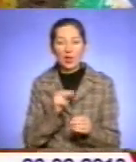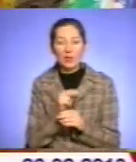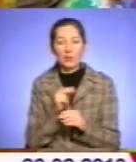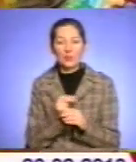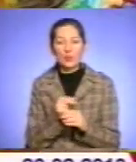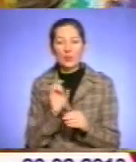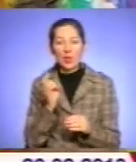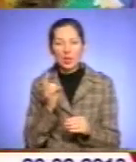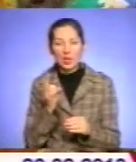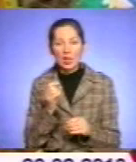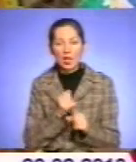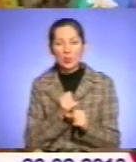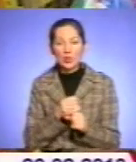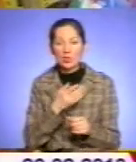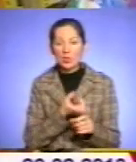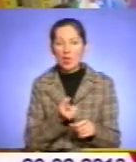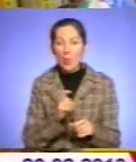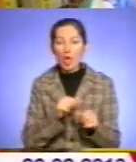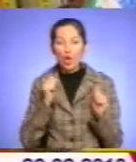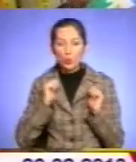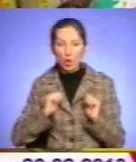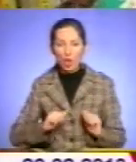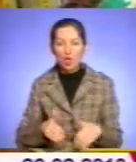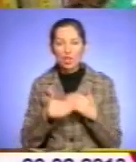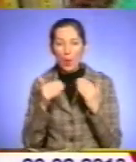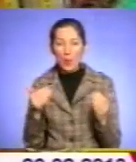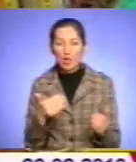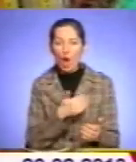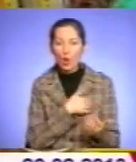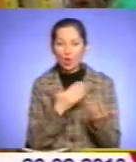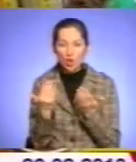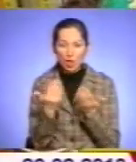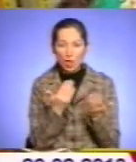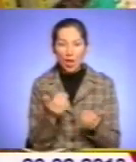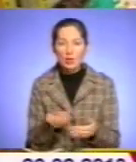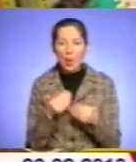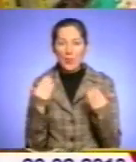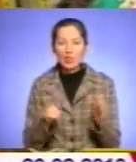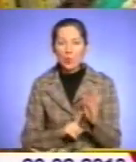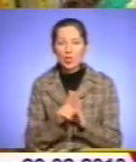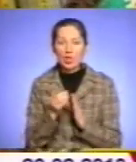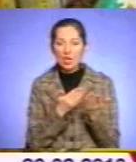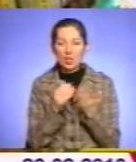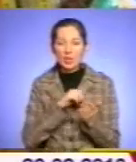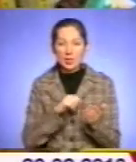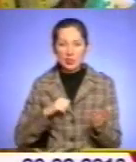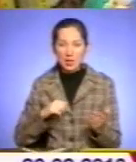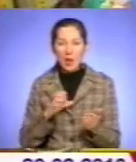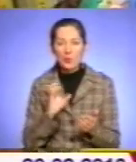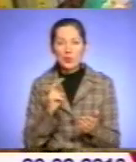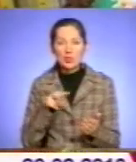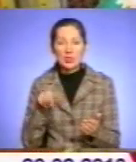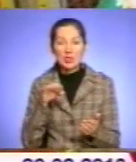Дитина зробилася набагато спокійніше, більше хоче читати, більше починає читати сам, поскладав. Йому